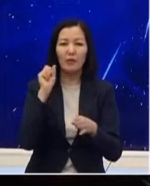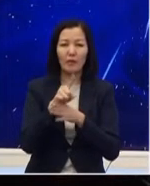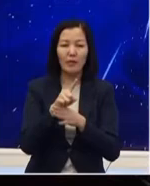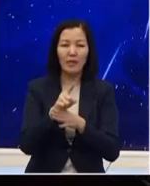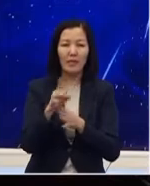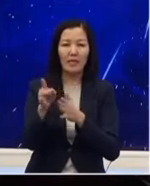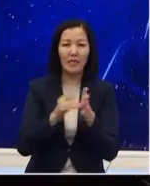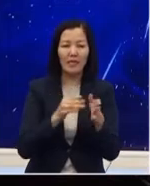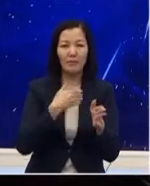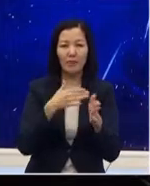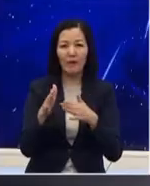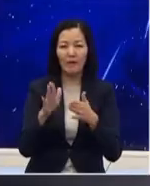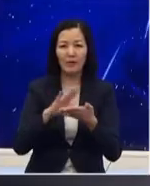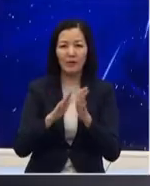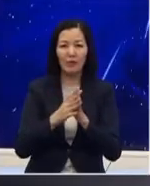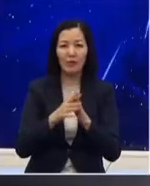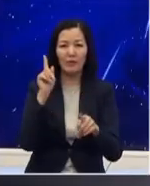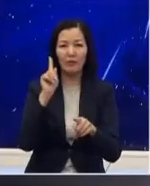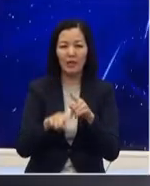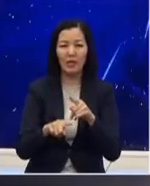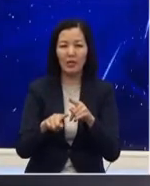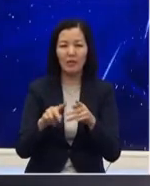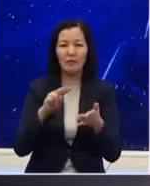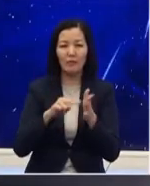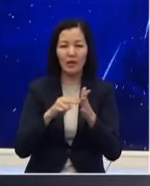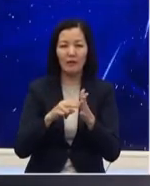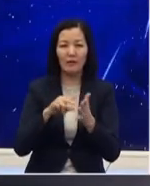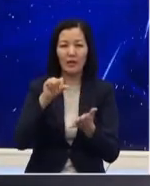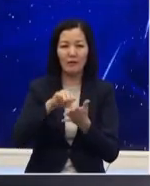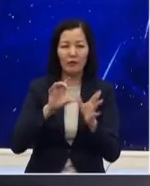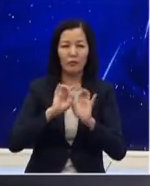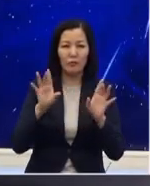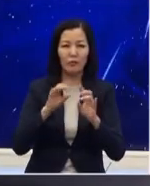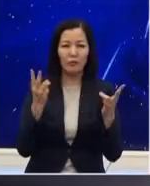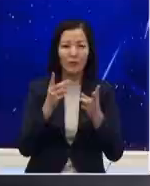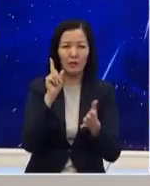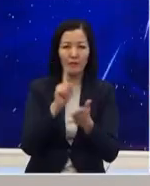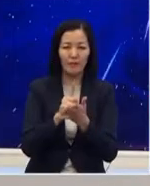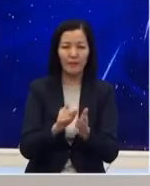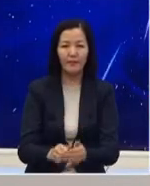поручил немедленно исправить ситуацию и в кратчайшие сроки доложить о планах.